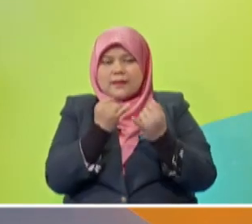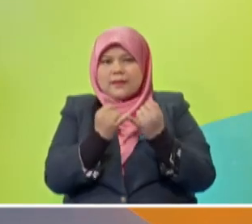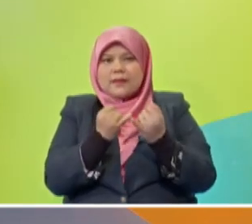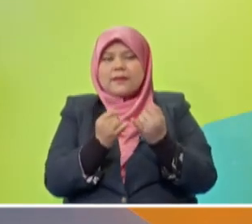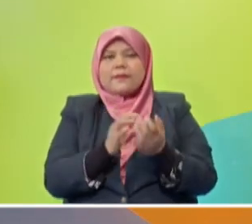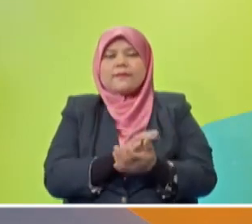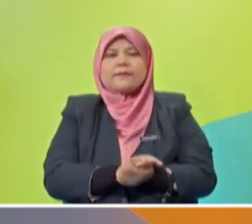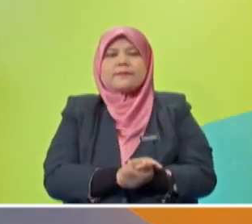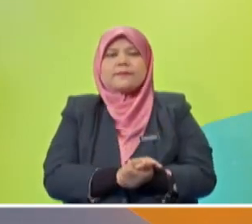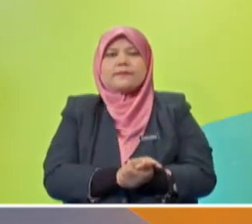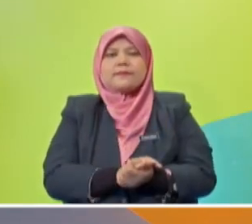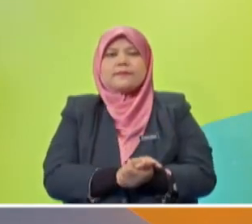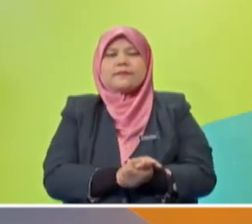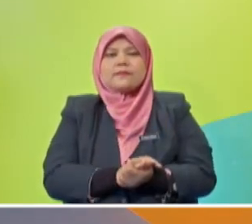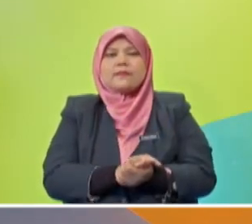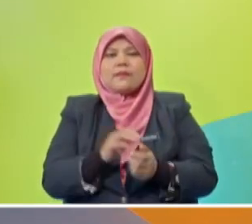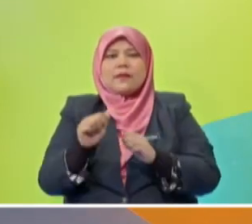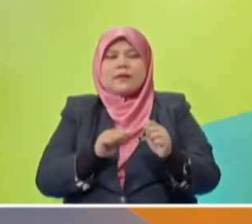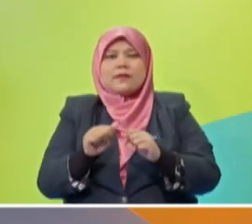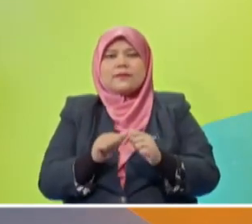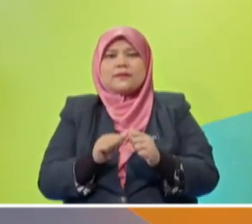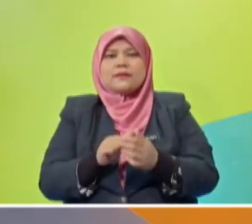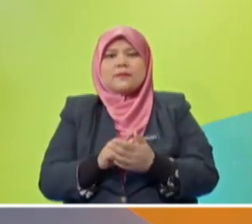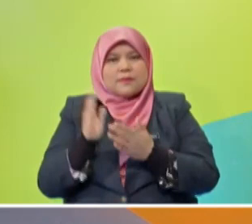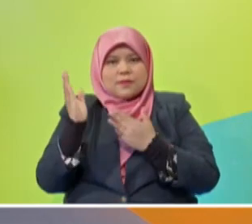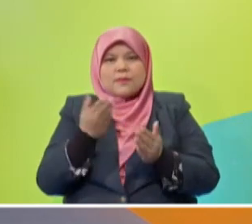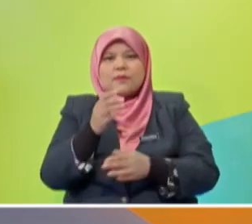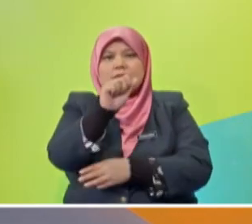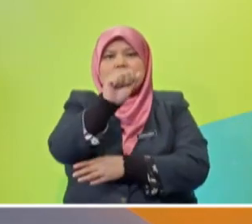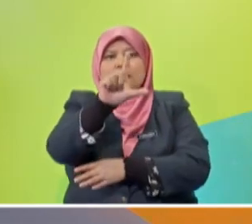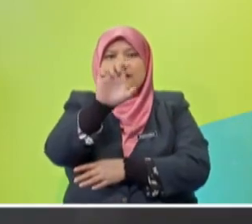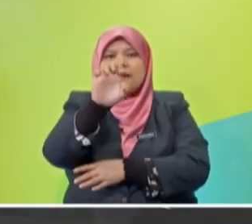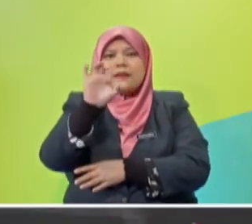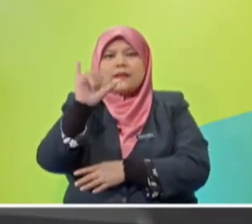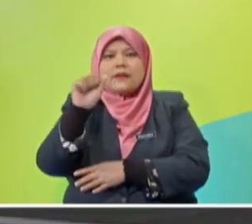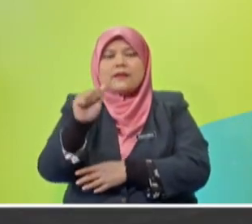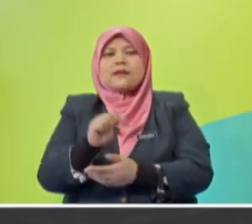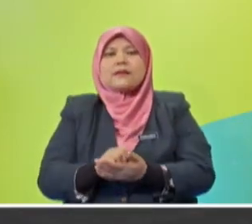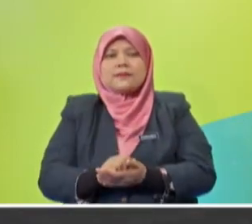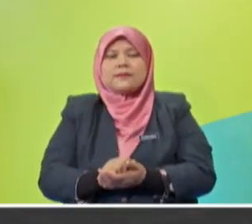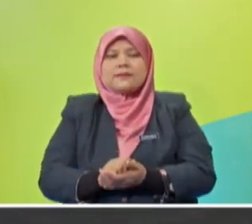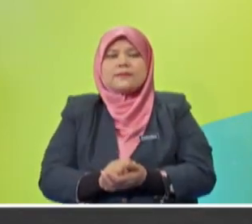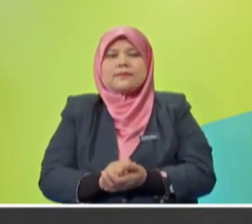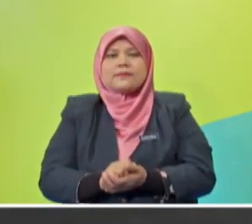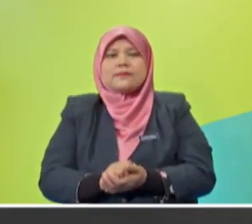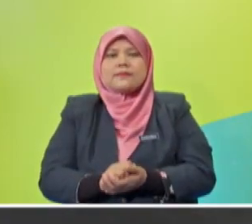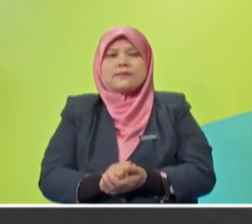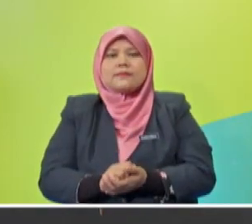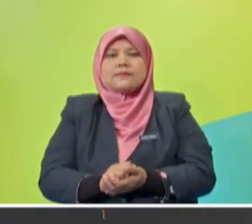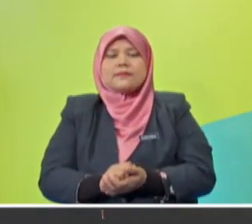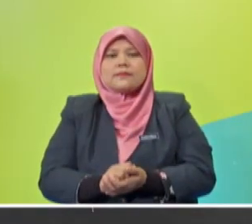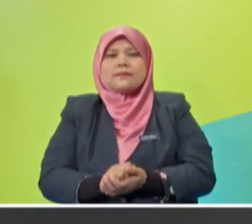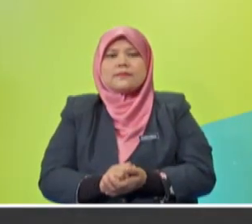aktiviti segmen ini. Cikgu ingin menjemput Alia. Boleh Alia cuba? Boleh cikgu. Okey, silakan. Gambar